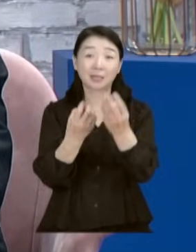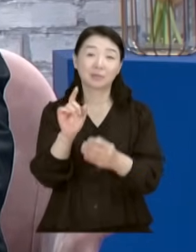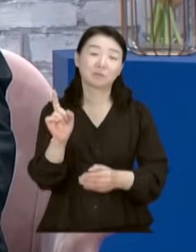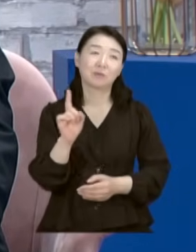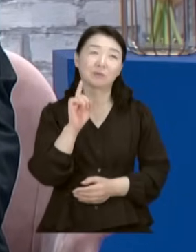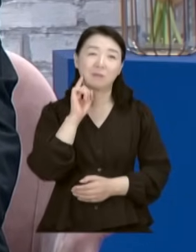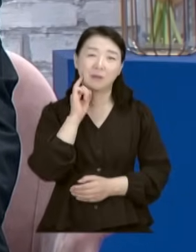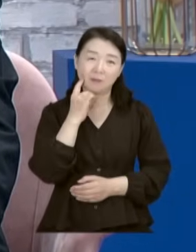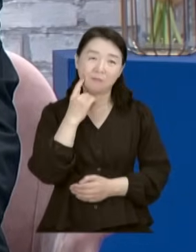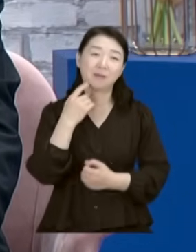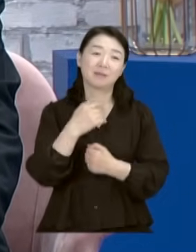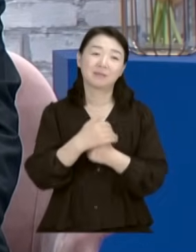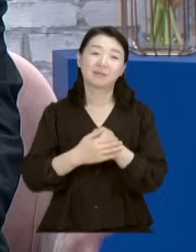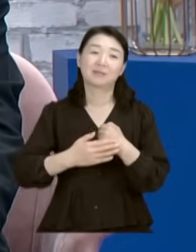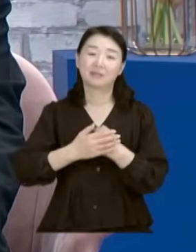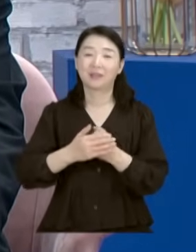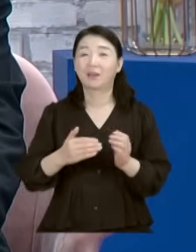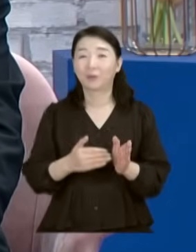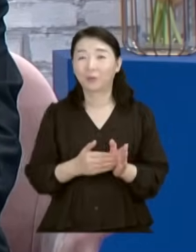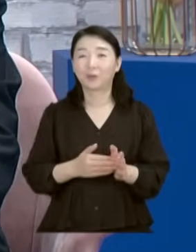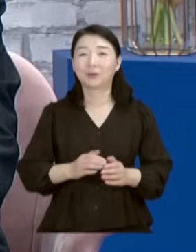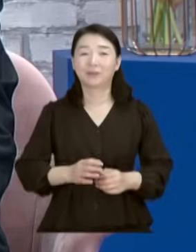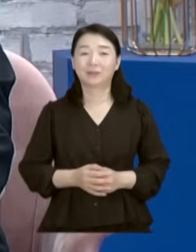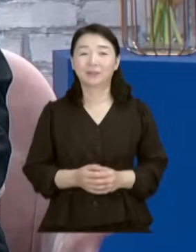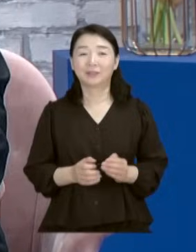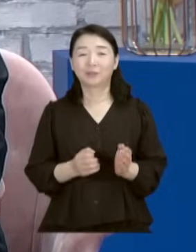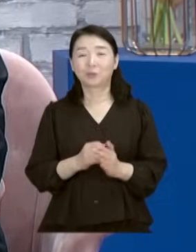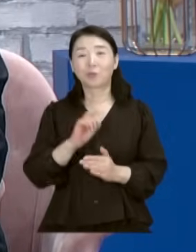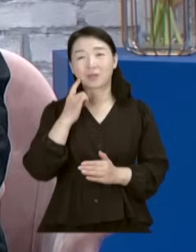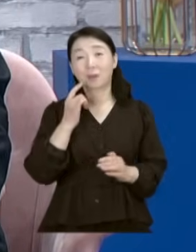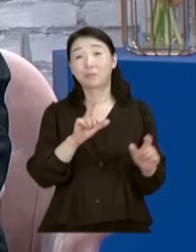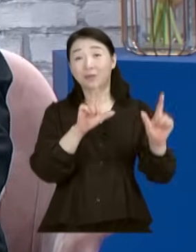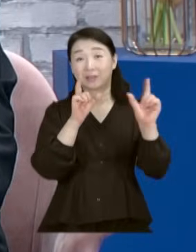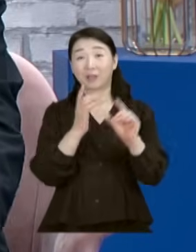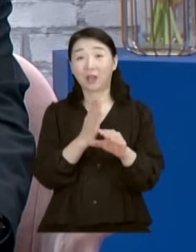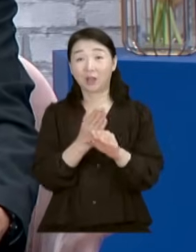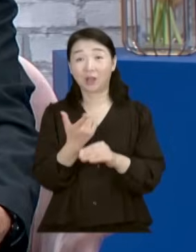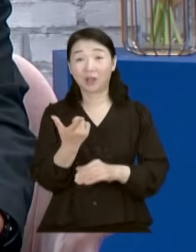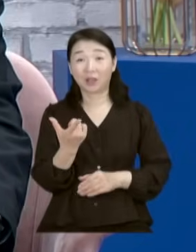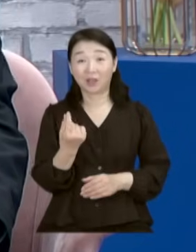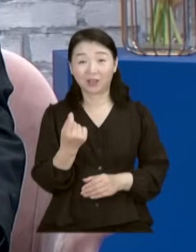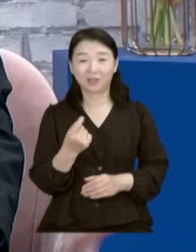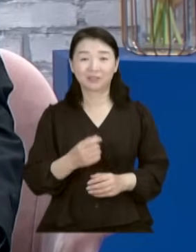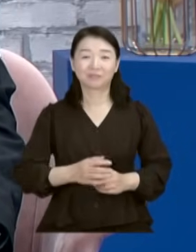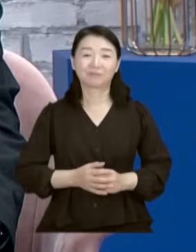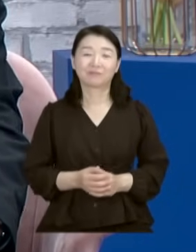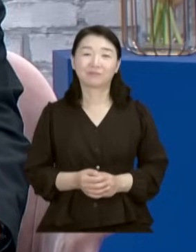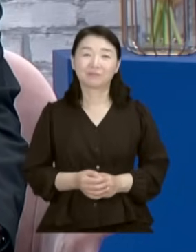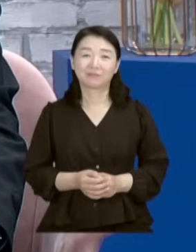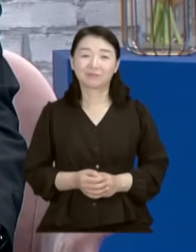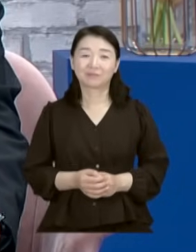너무 아름답고 은혜롭고 거기에다가 너무 예쁘게 살고 있어서 이런